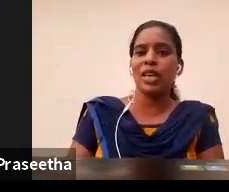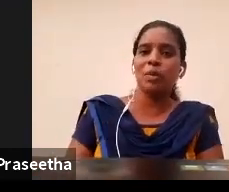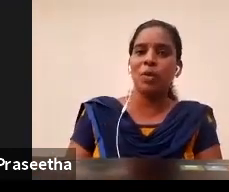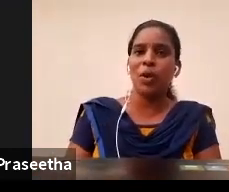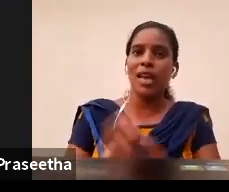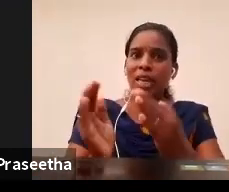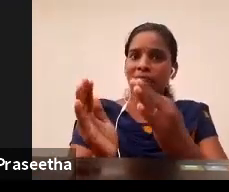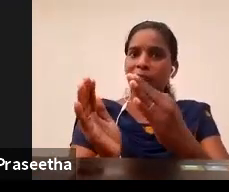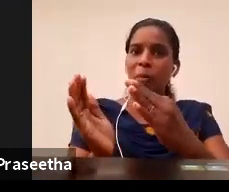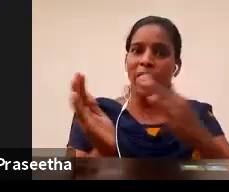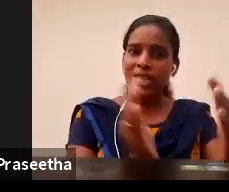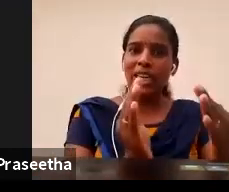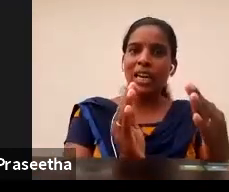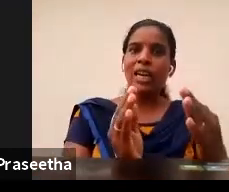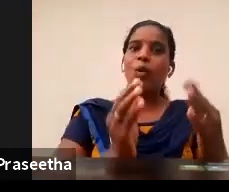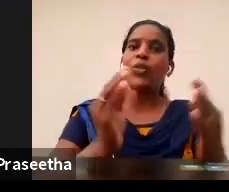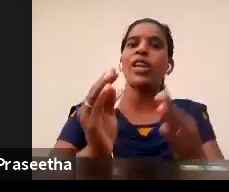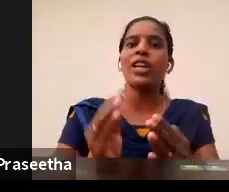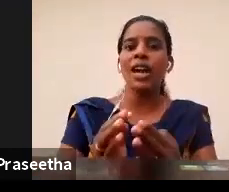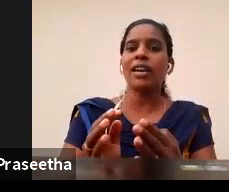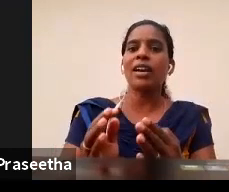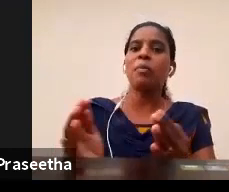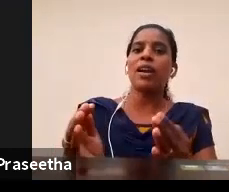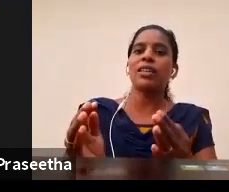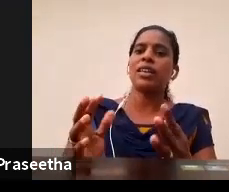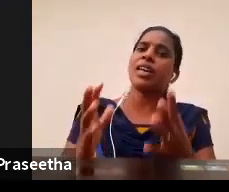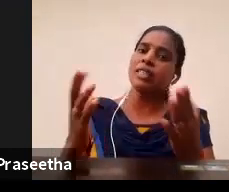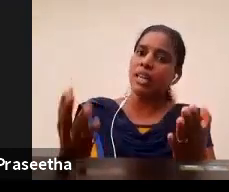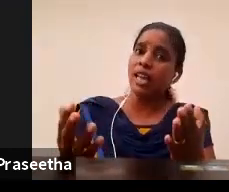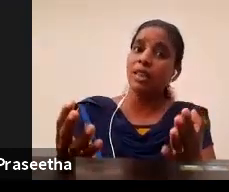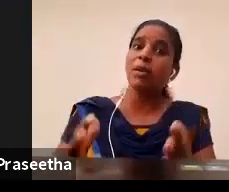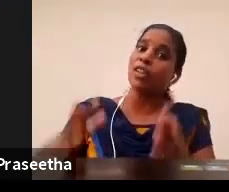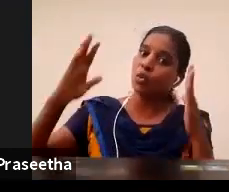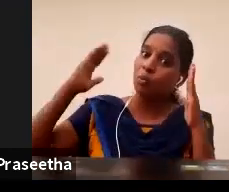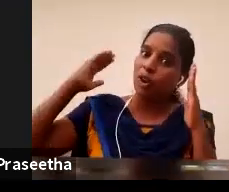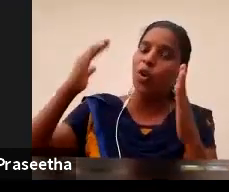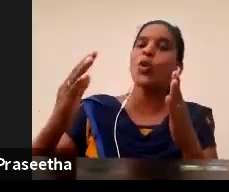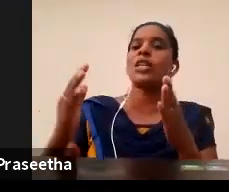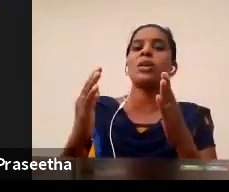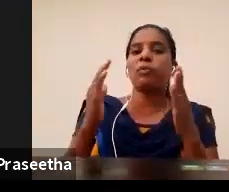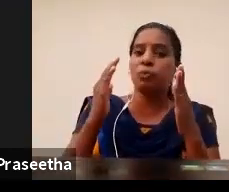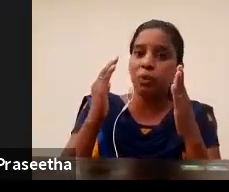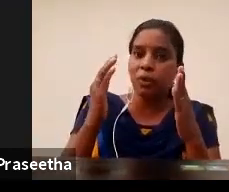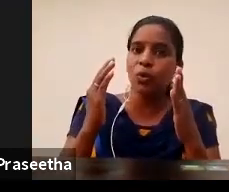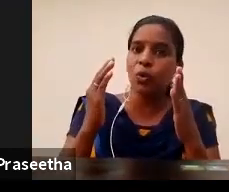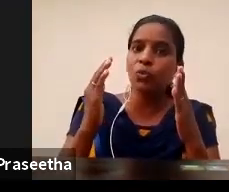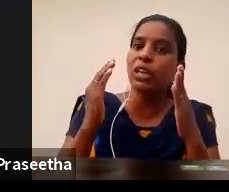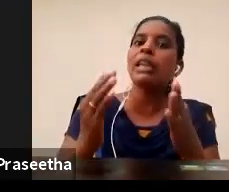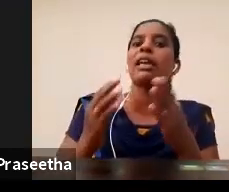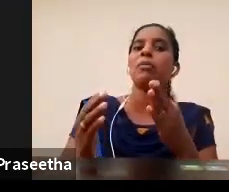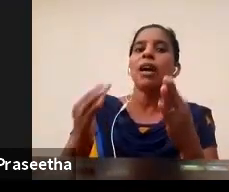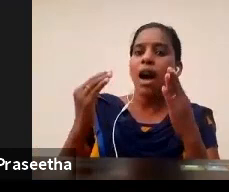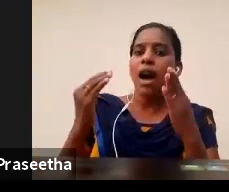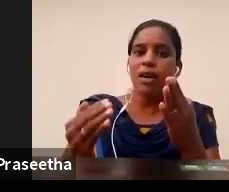ബൈജു സാർ പറഞ്ഞ പോലെ ഇത്രയും ബേസിക് ആയിട്ടുള്ള ഒന്ന് രണ്ട് കാര്യങ്ങൾ പറഞ്ഞു കഴിഞ്ഞാൽ ഞാൻ നേരത്തെ പറഞ്ഞ സൂപ്പർ ലോട്ടോ അടിച്ച ഒരു